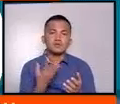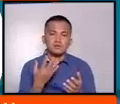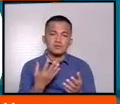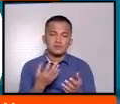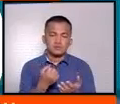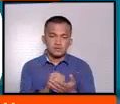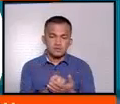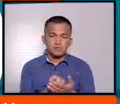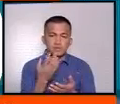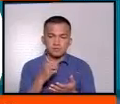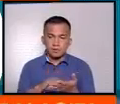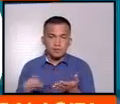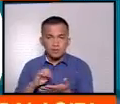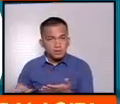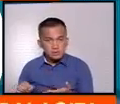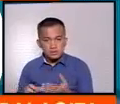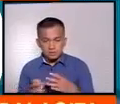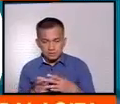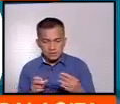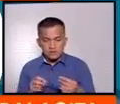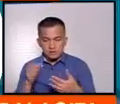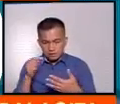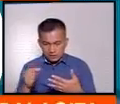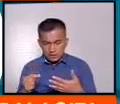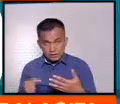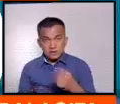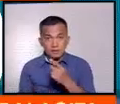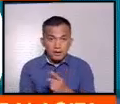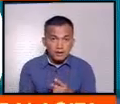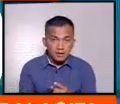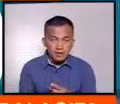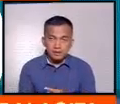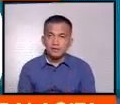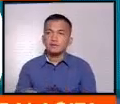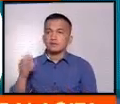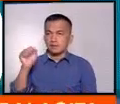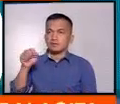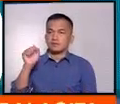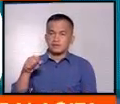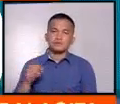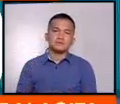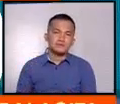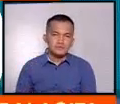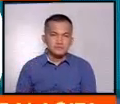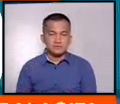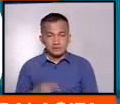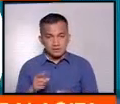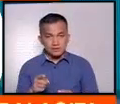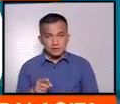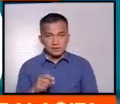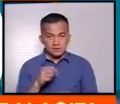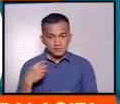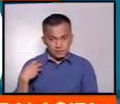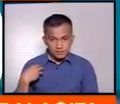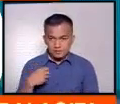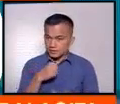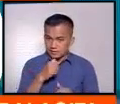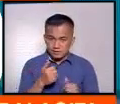magkano pinaghirapan nila, magkano binabaho sa kanila, etc., etc. Yes, tama? Yes, sir. Yes, sir. So, po yan. Yung pong mga employee na hindi